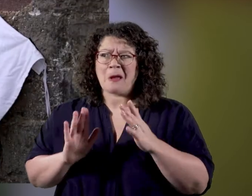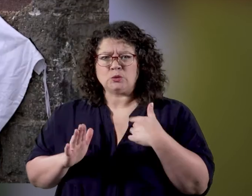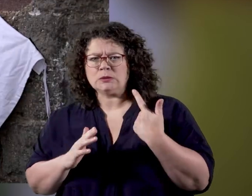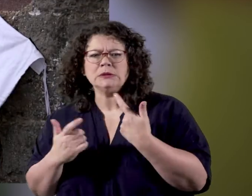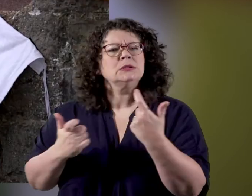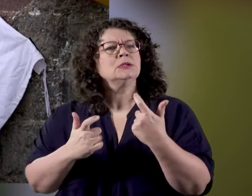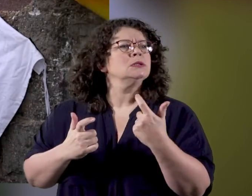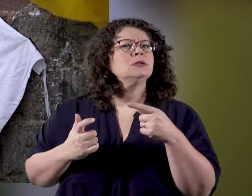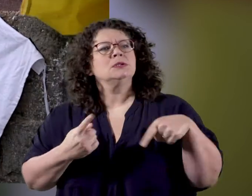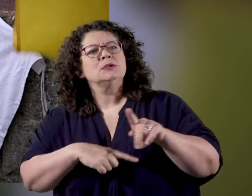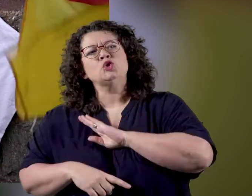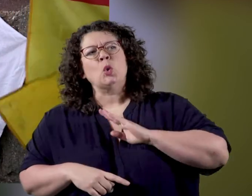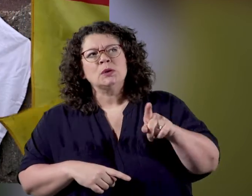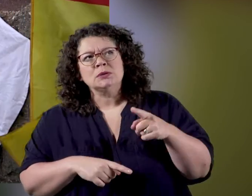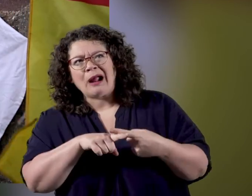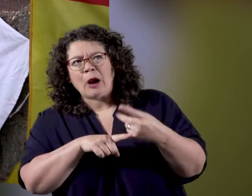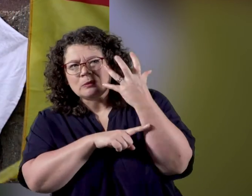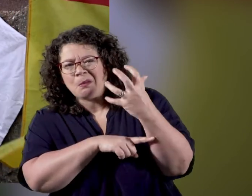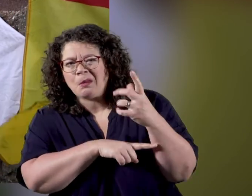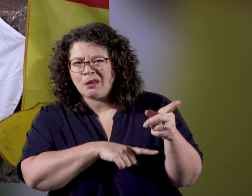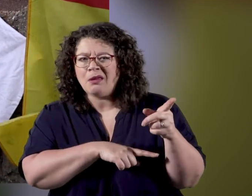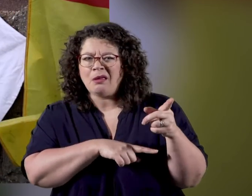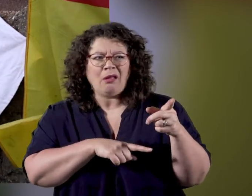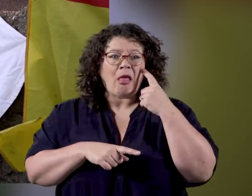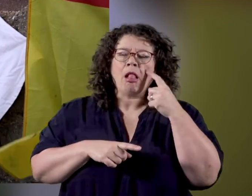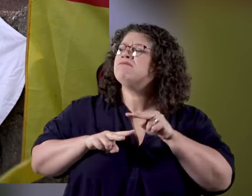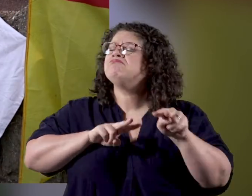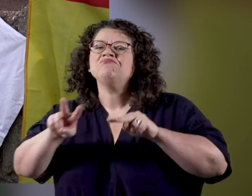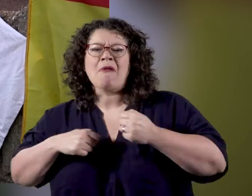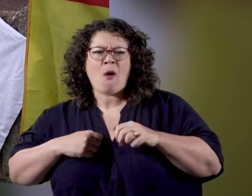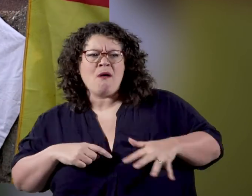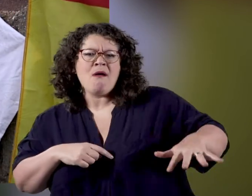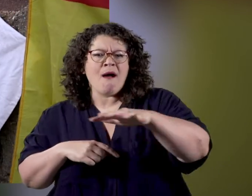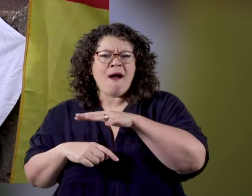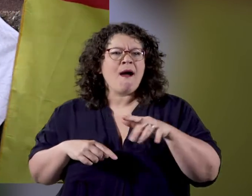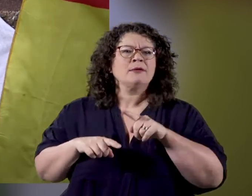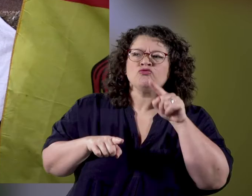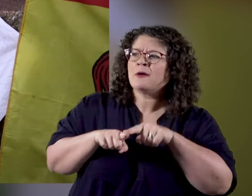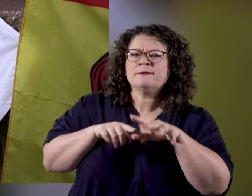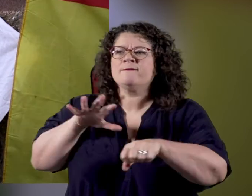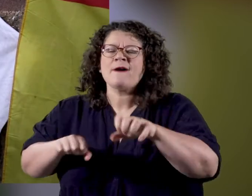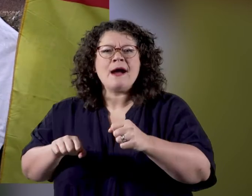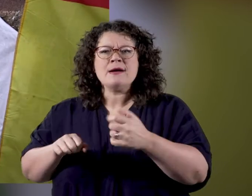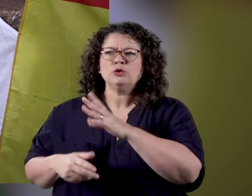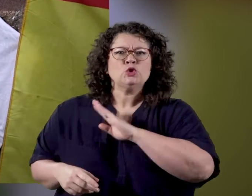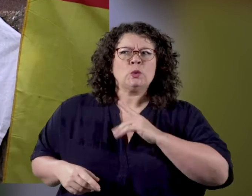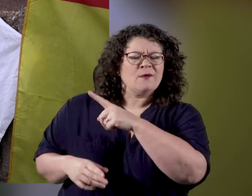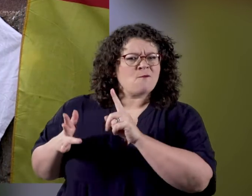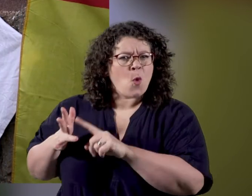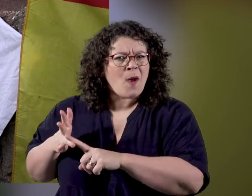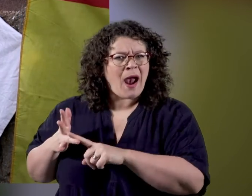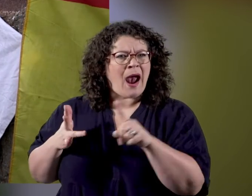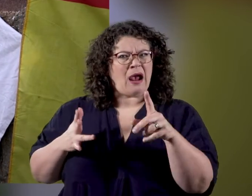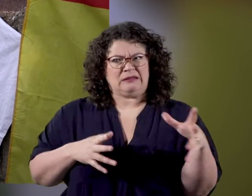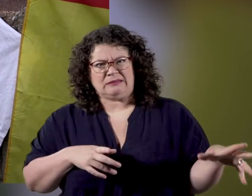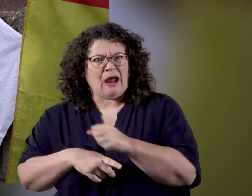gochel rhag milwyr Lloegr, sy'n crwydro'n gwlad mewn ymgais i gasglu ynghyd holl ddilynwyr Owain a'i caeth